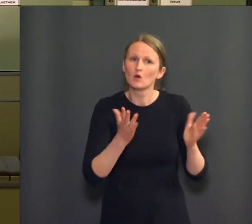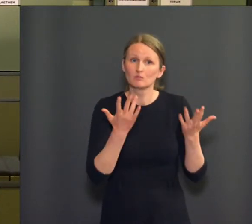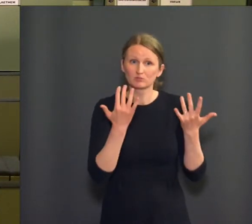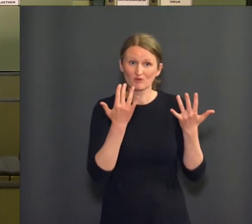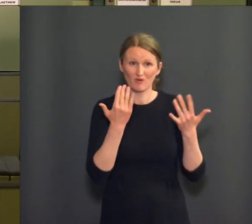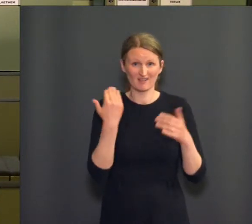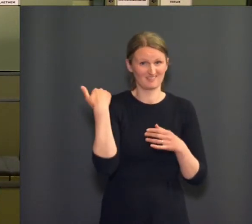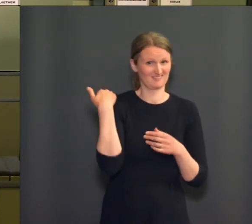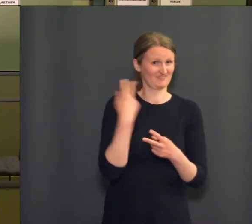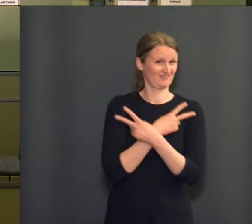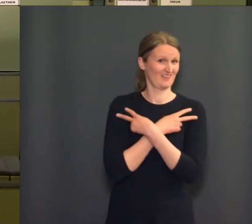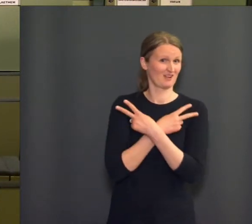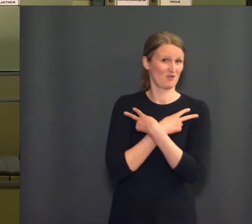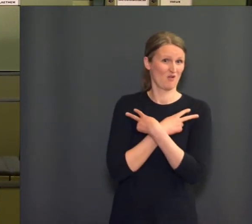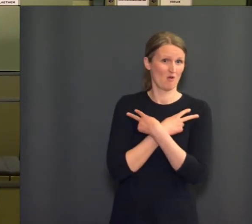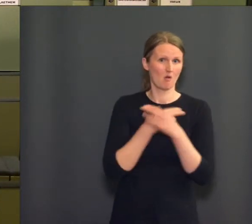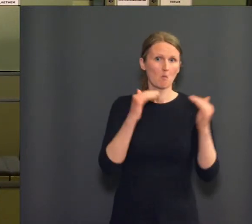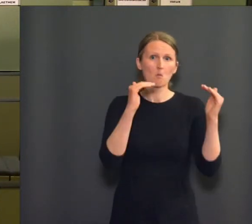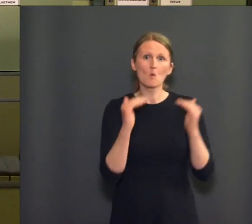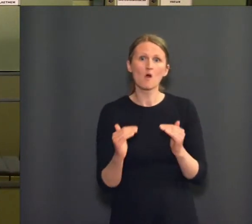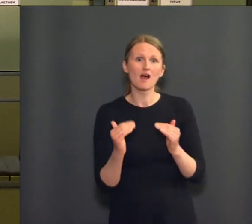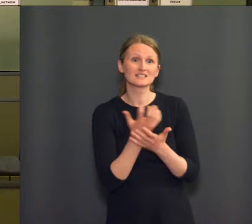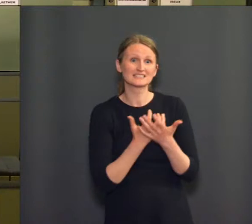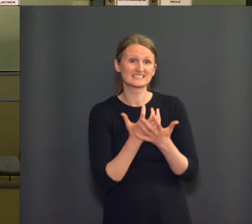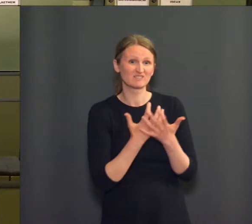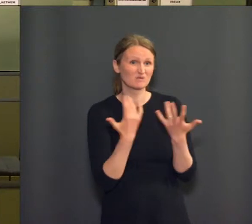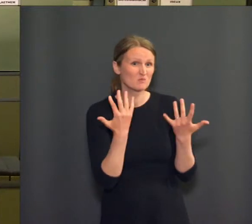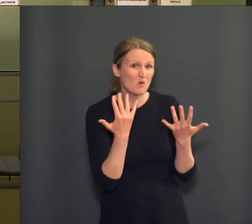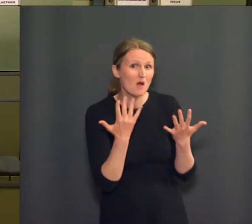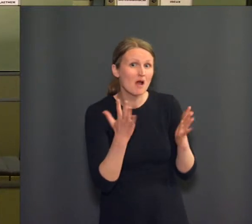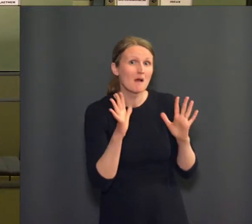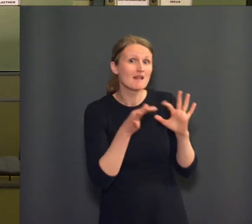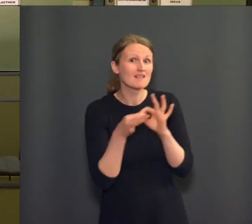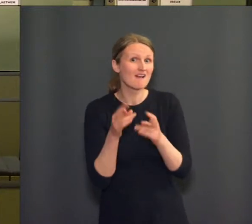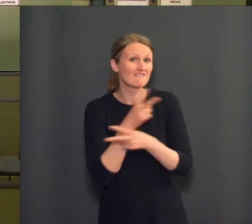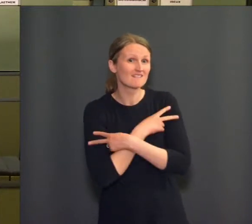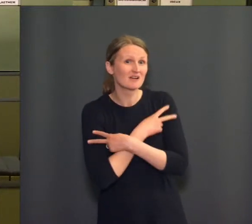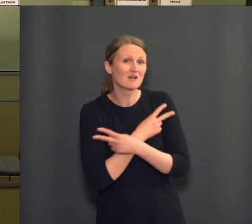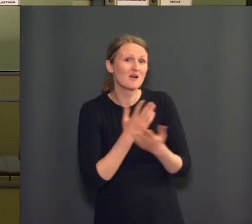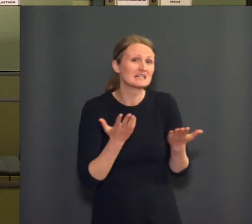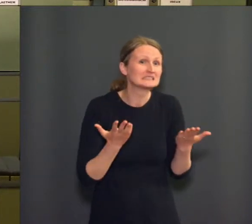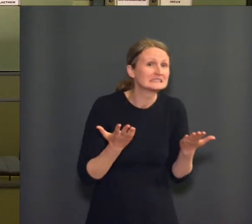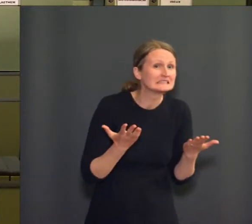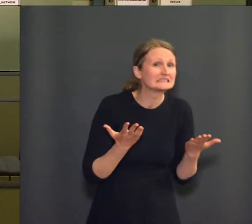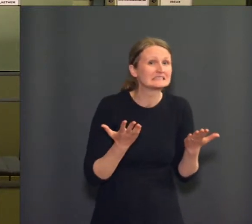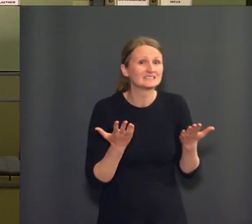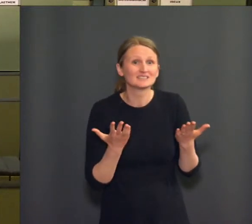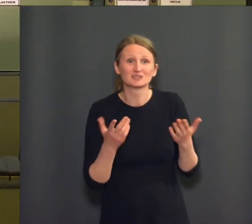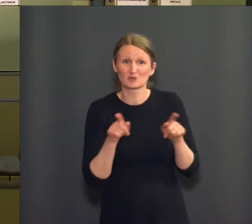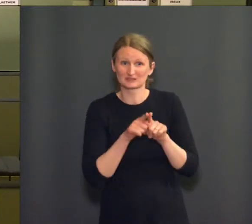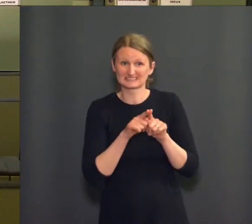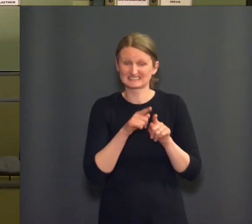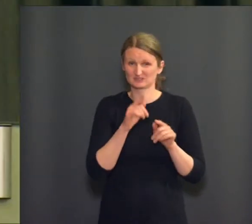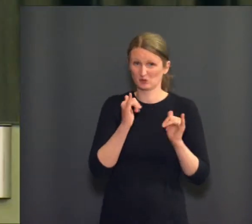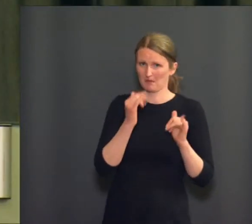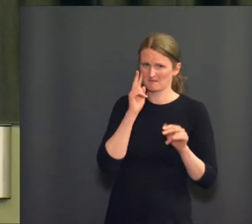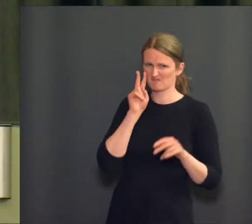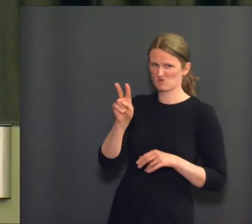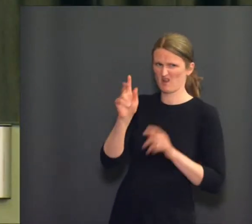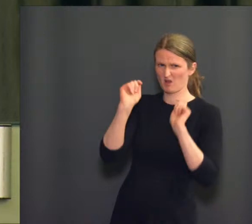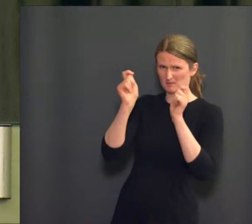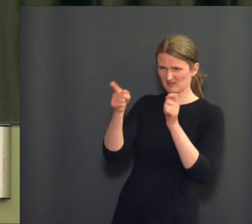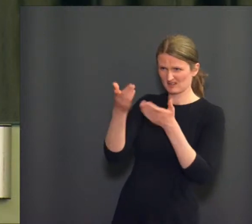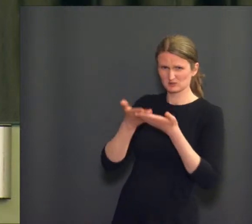peut-être artificielle, n'a en tout cas pas encore eu d'impact significatif sur le taux d'occupation dans les hôpitaux. Le personnel